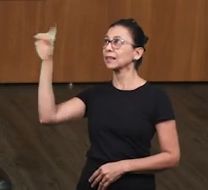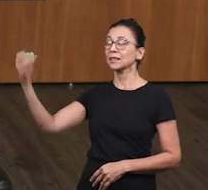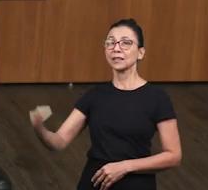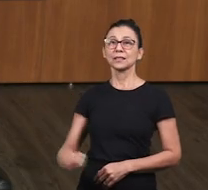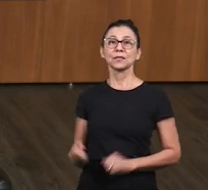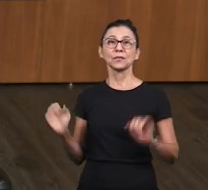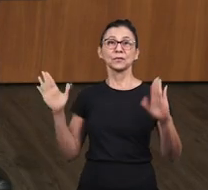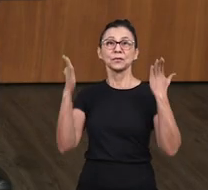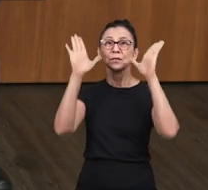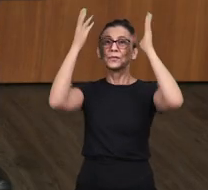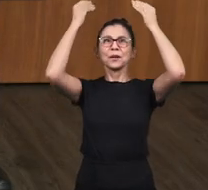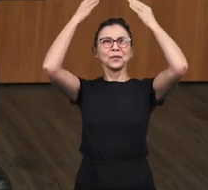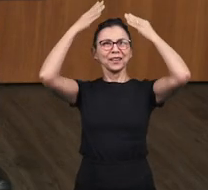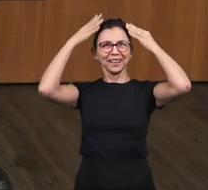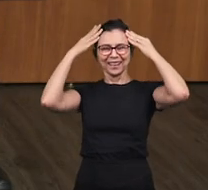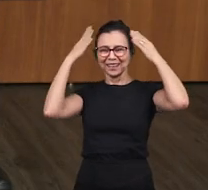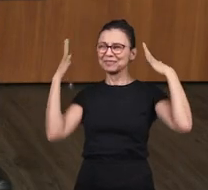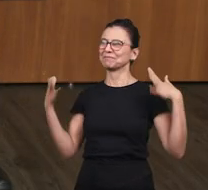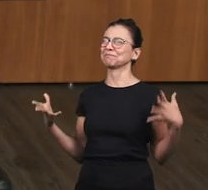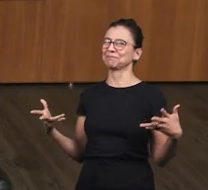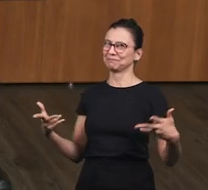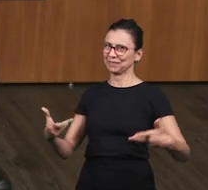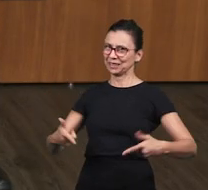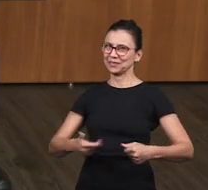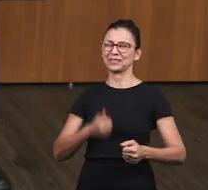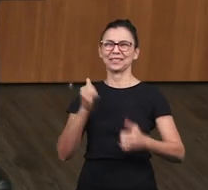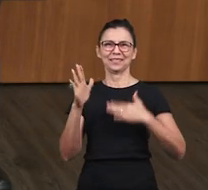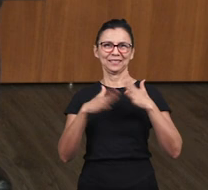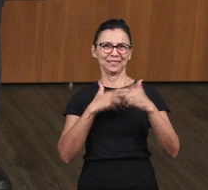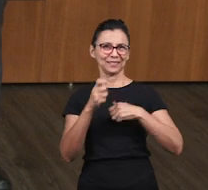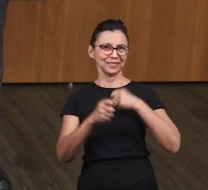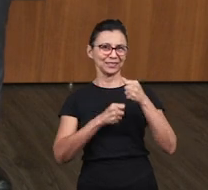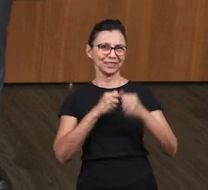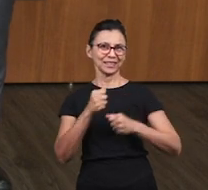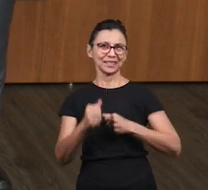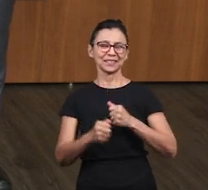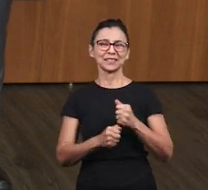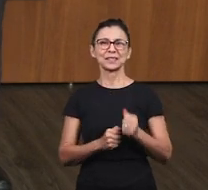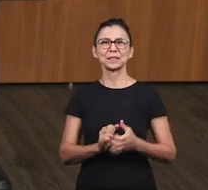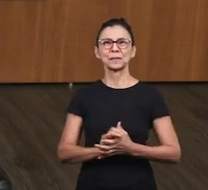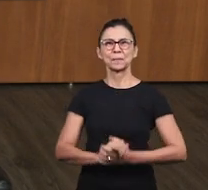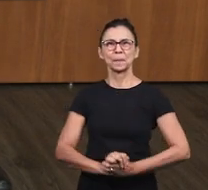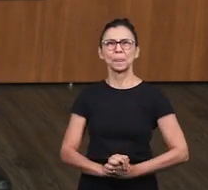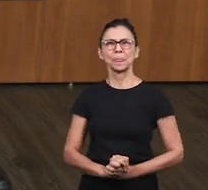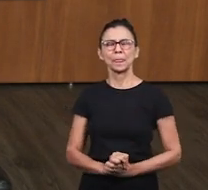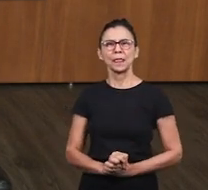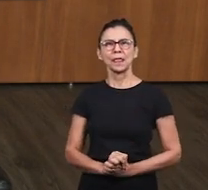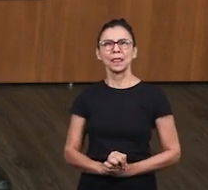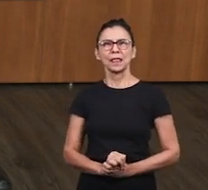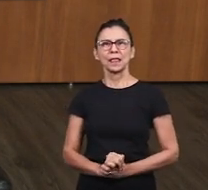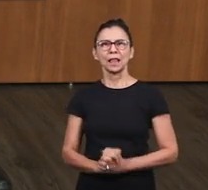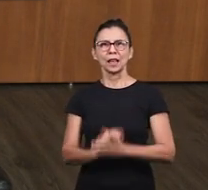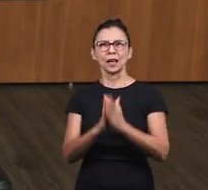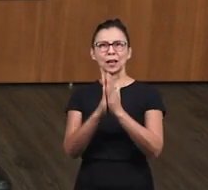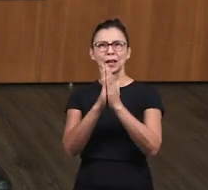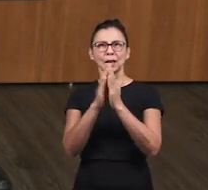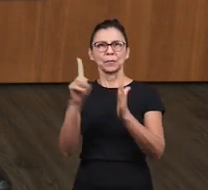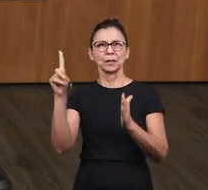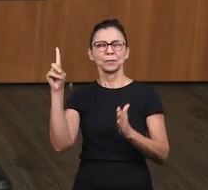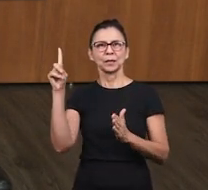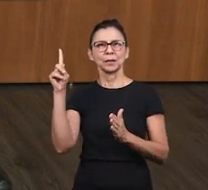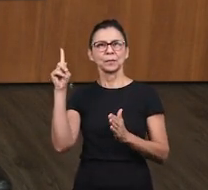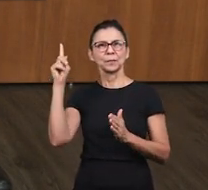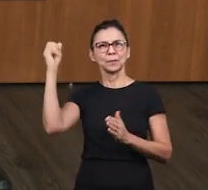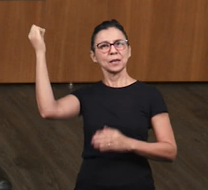Glória a Deus. Gloire à Dieu. Vive le roi Jésus. Vive le roi. Quelle merveille. La parole